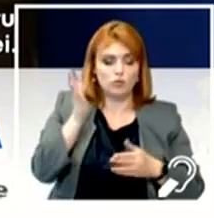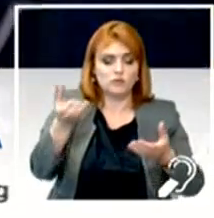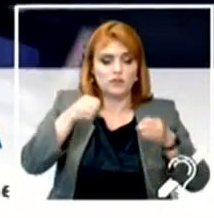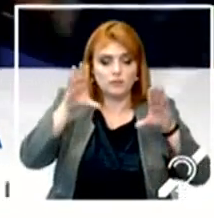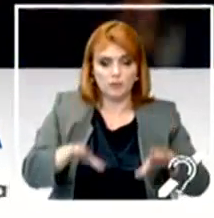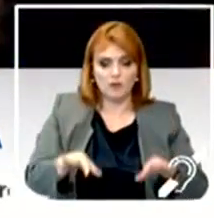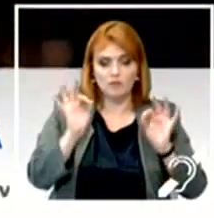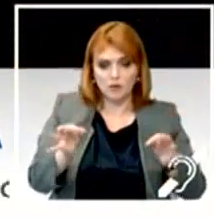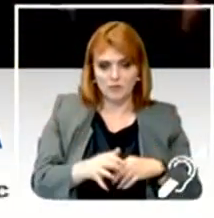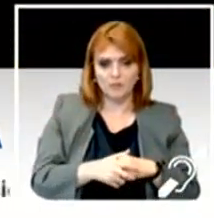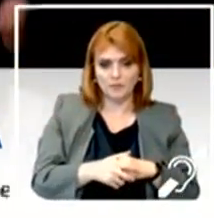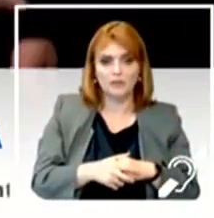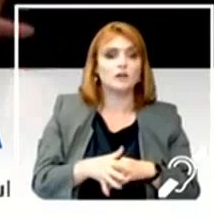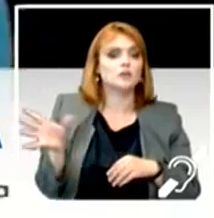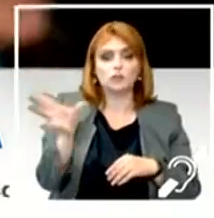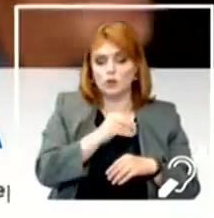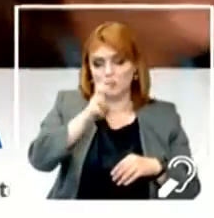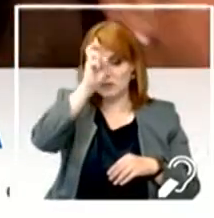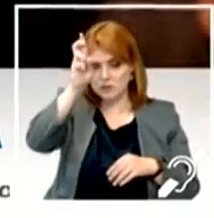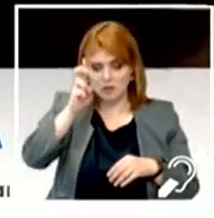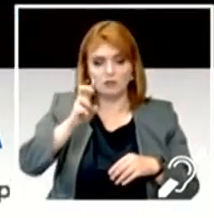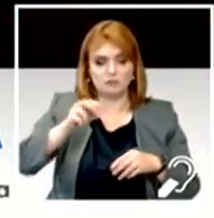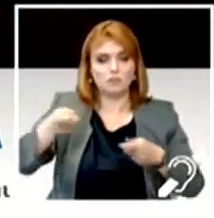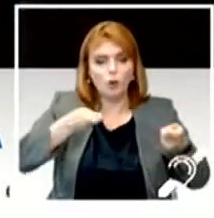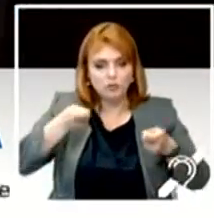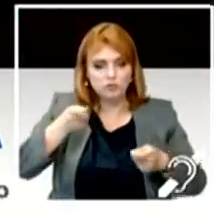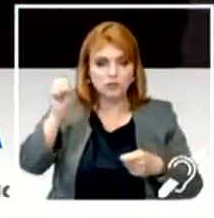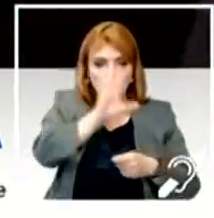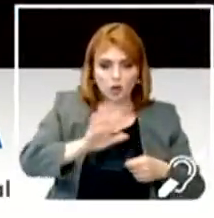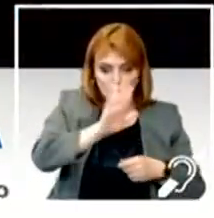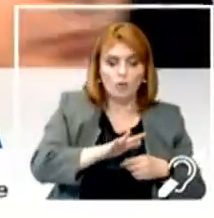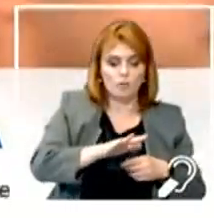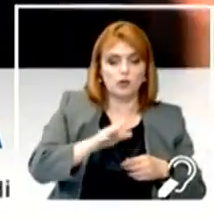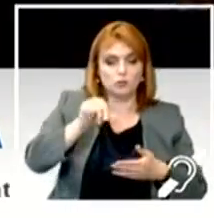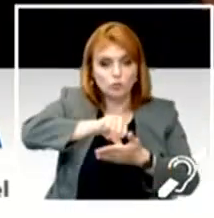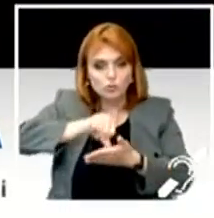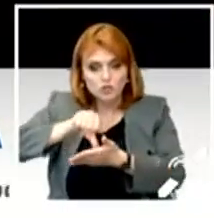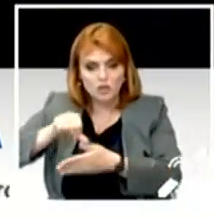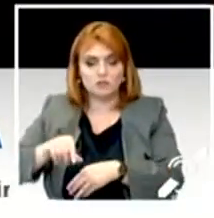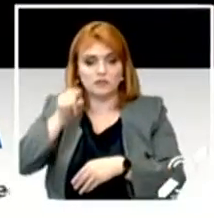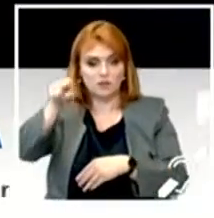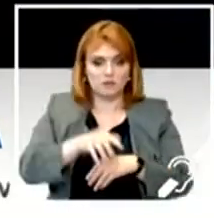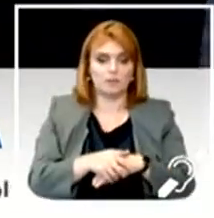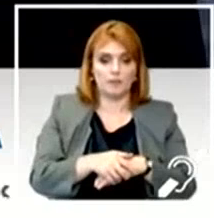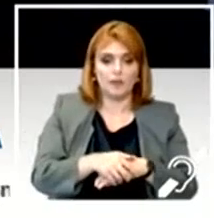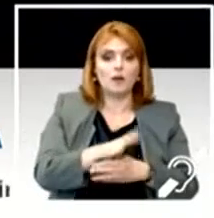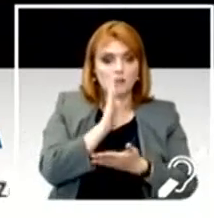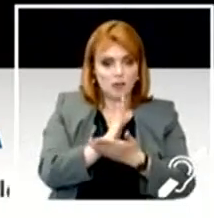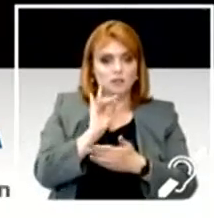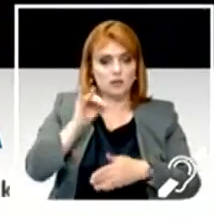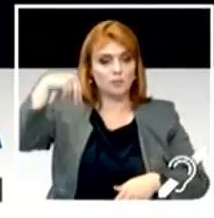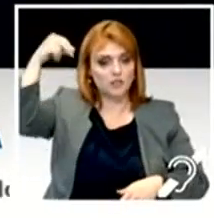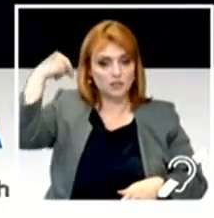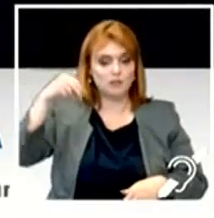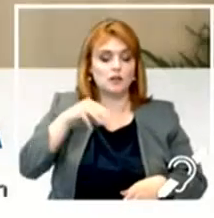aggression. Între liderii țărilor Consiliului Europei care s-au angajat să aprobe registrul pagubelor cauzate de Rusia în Ucraina, se numără și președintele